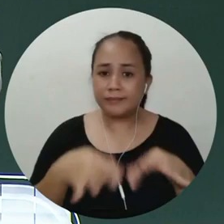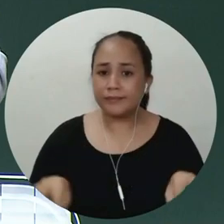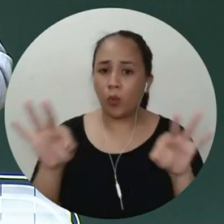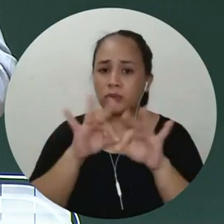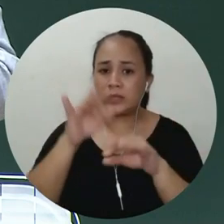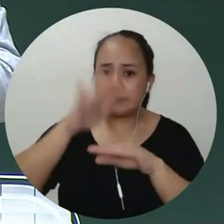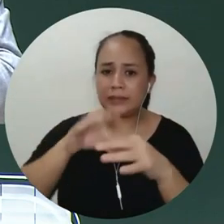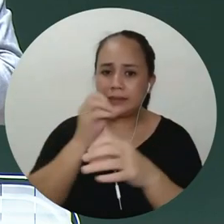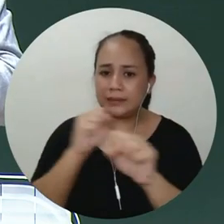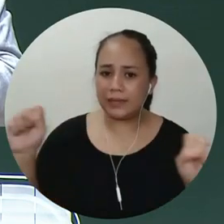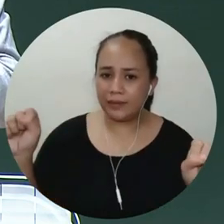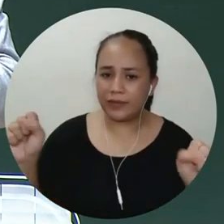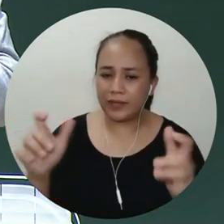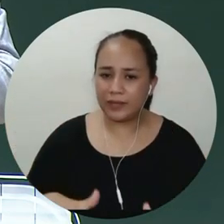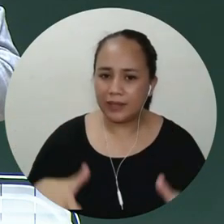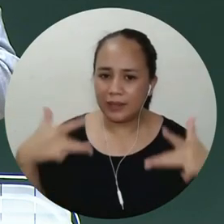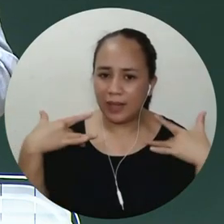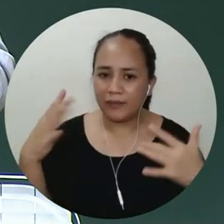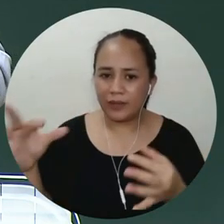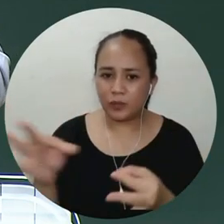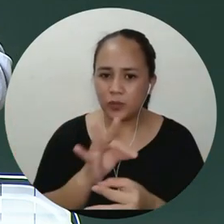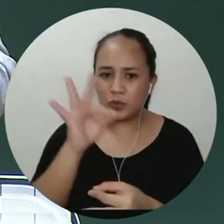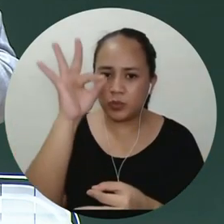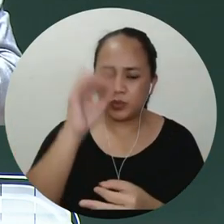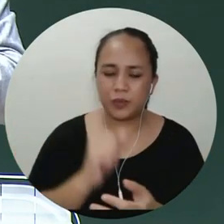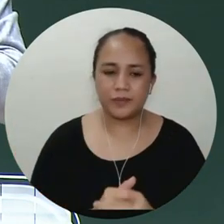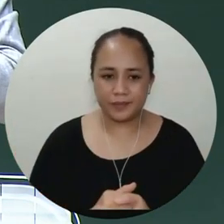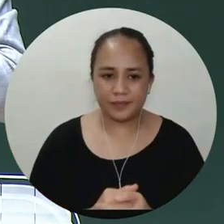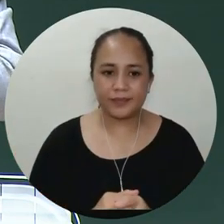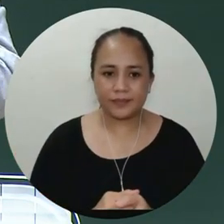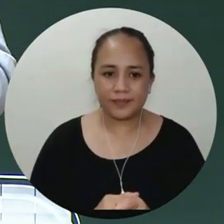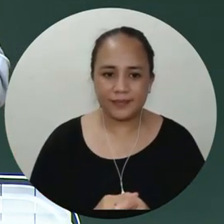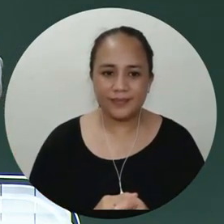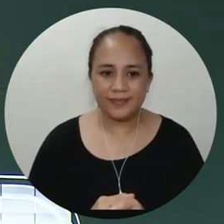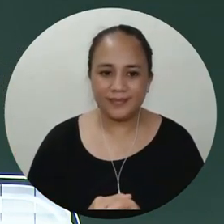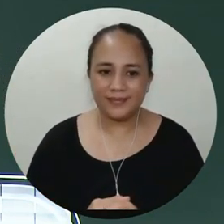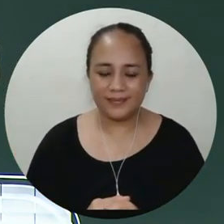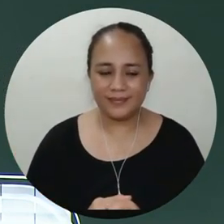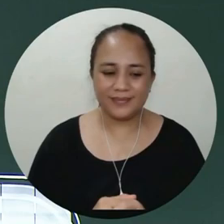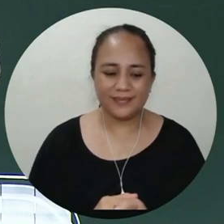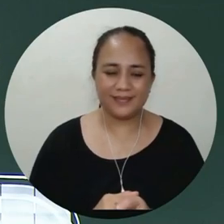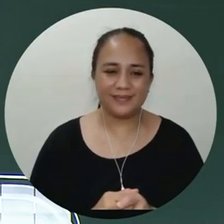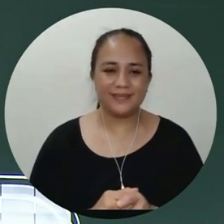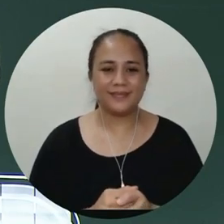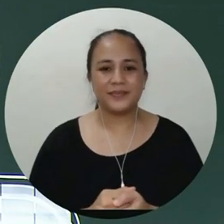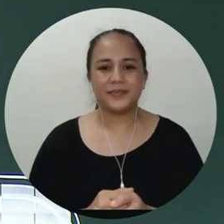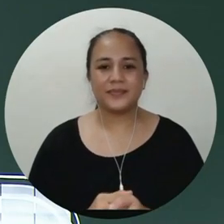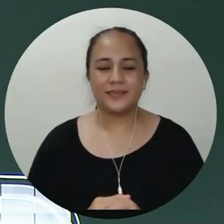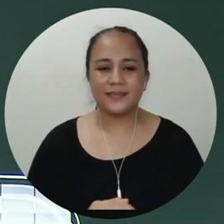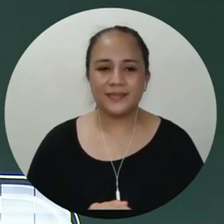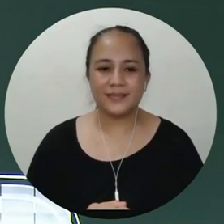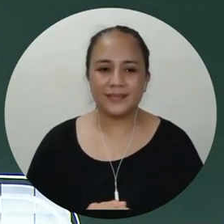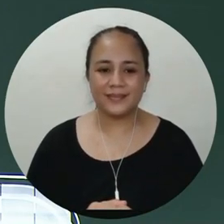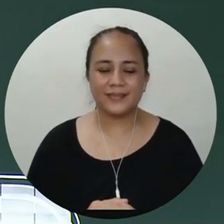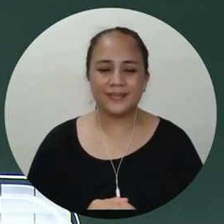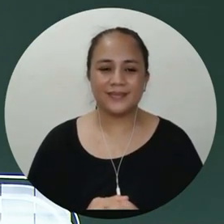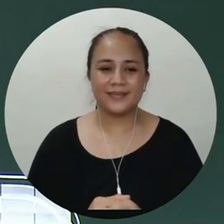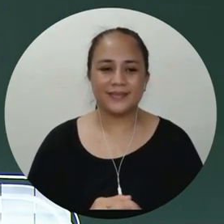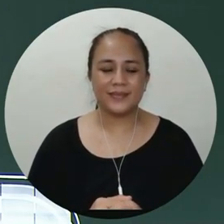아, 세상에서 뭐 위험한데 빠진 사람 그 화재 났는데 가서 건져내면 몇 사람 살려내면 국가에서 표창장 주잖아요.